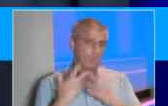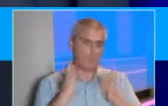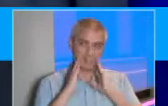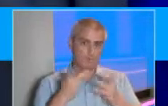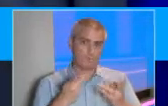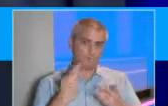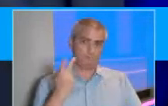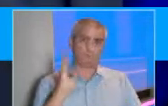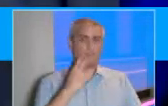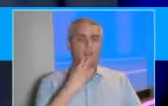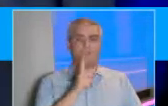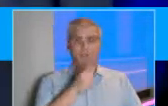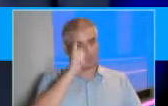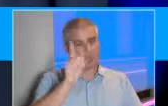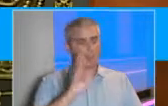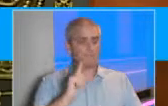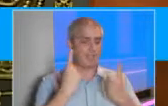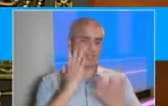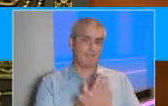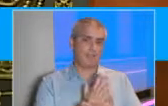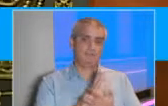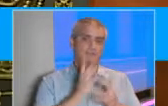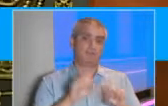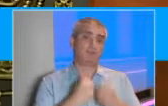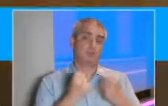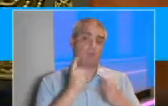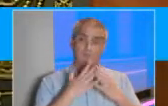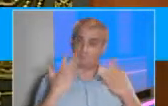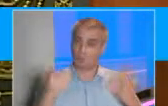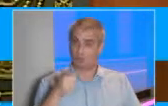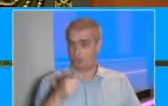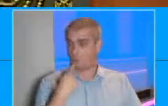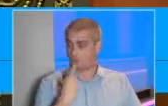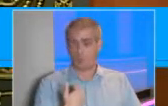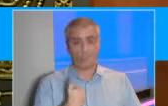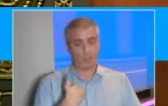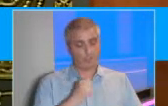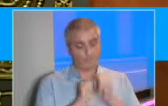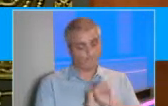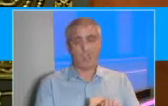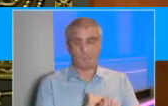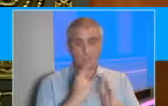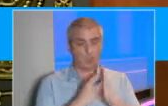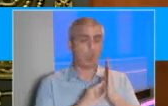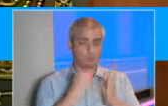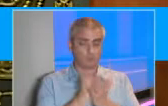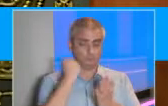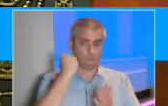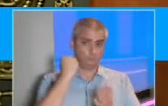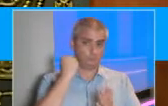למה להבטיח, אם אתה לא יודע מה יקרה באמצע ומה ישבור. אבל בגדול, כשאתה אומר, אני בעד חוק שיעבור